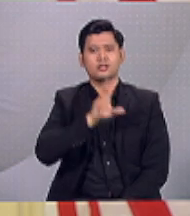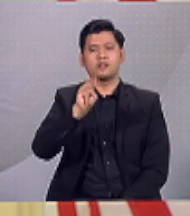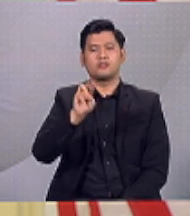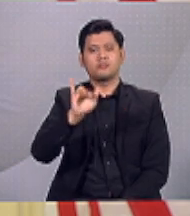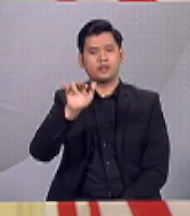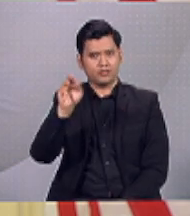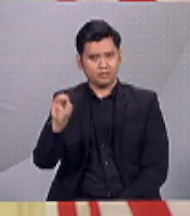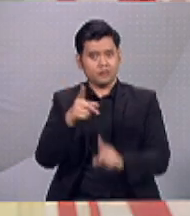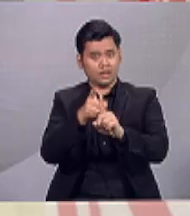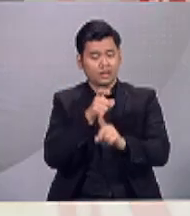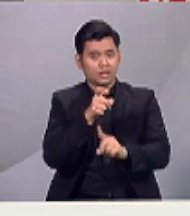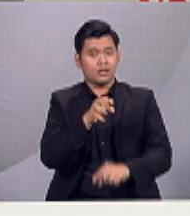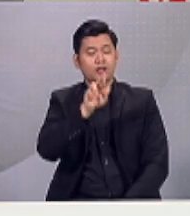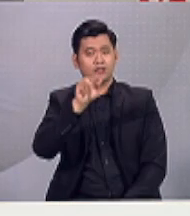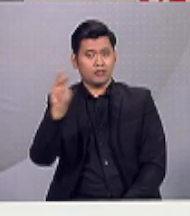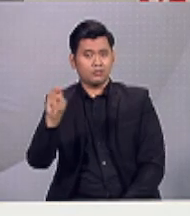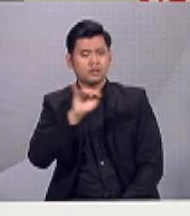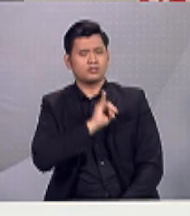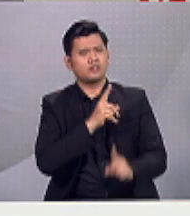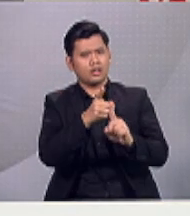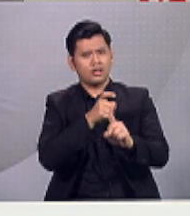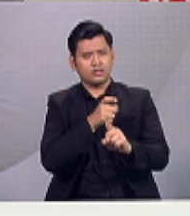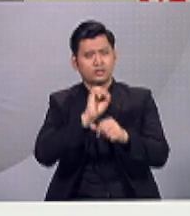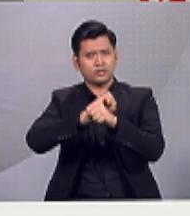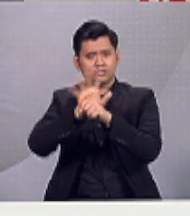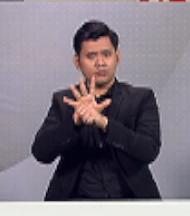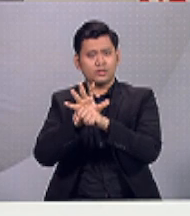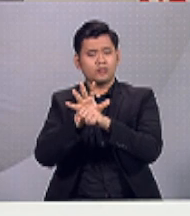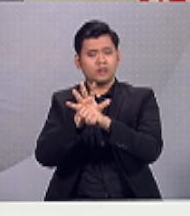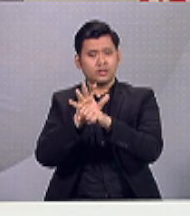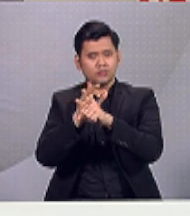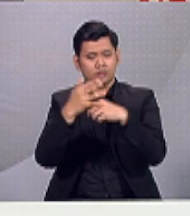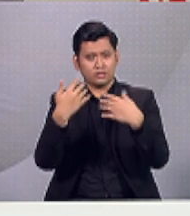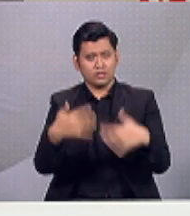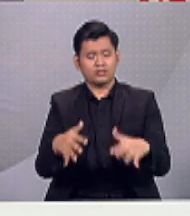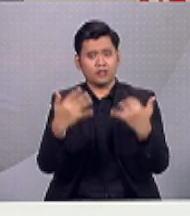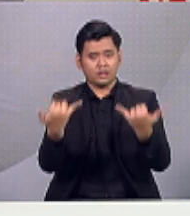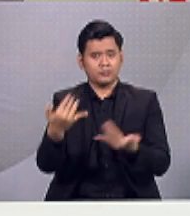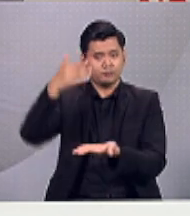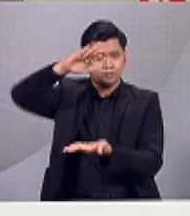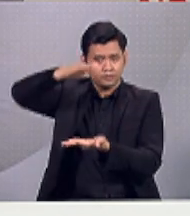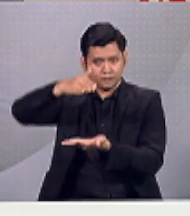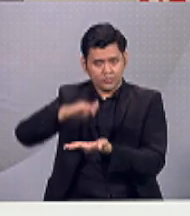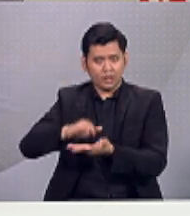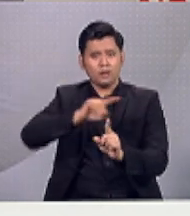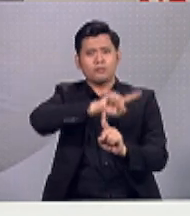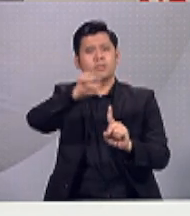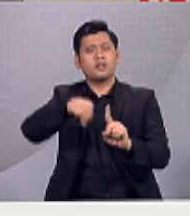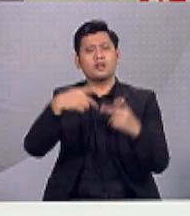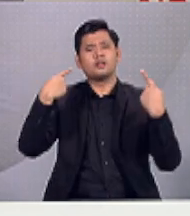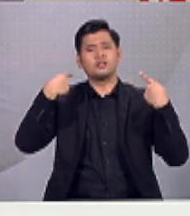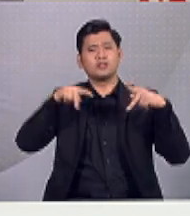RTM. Merujuk kepada kes COVID-19 yang telah menunjukkan penurunan, bilakah agaknya kedai gunting